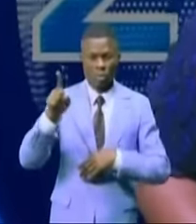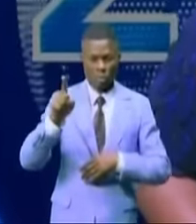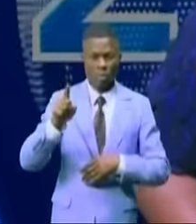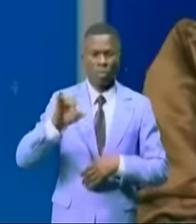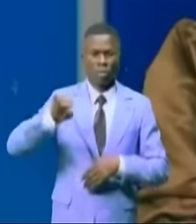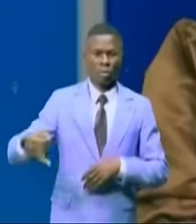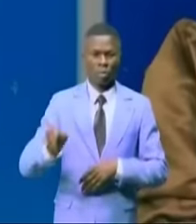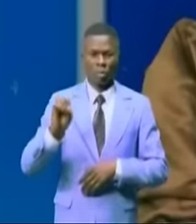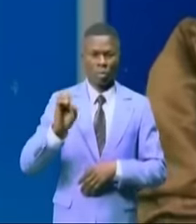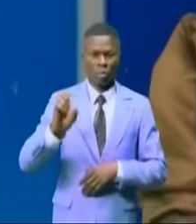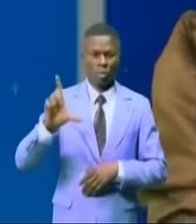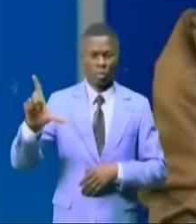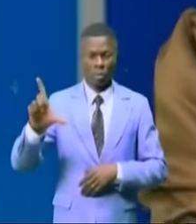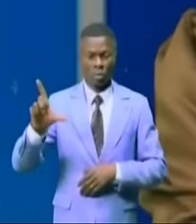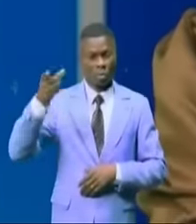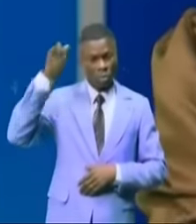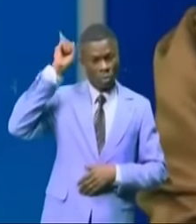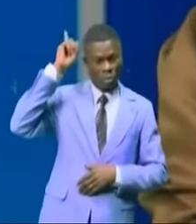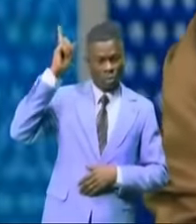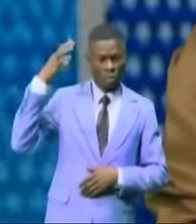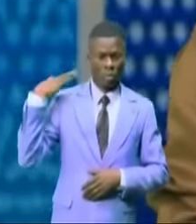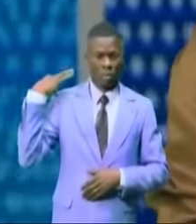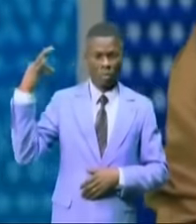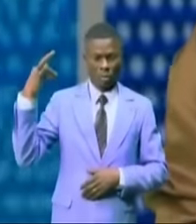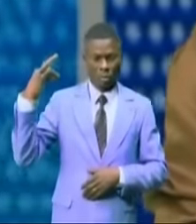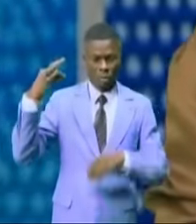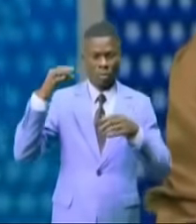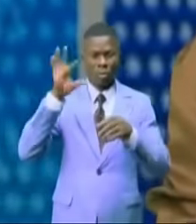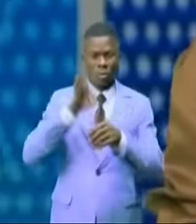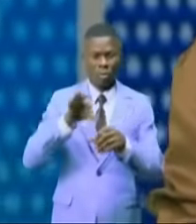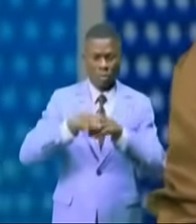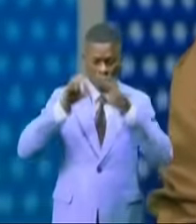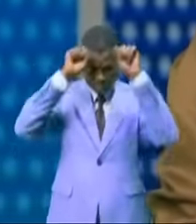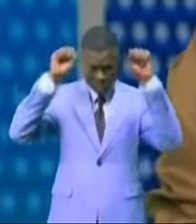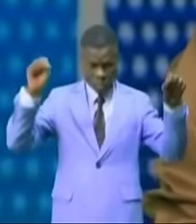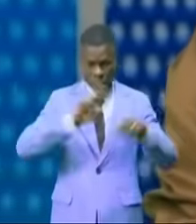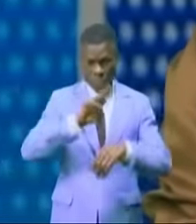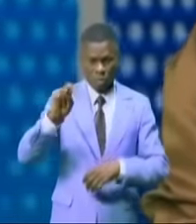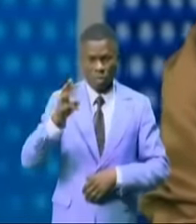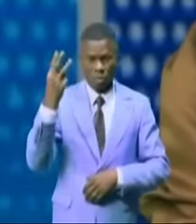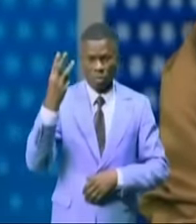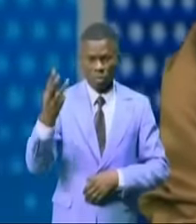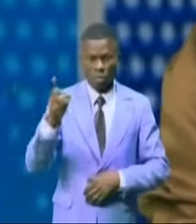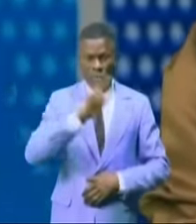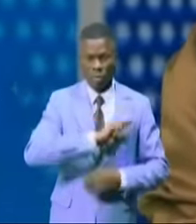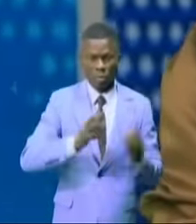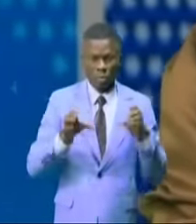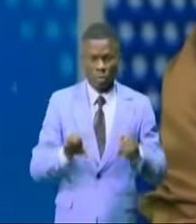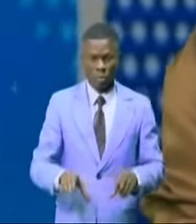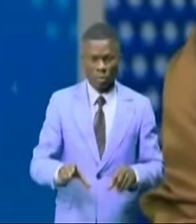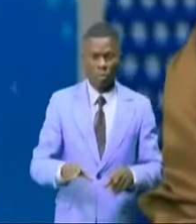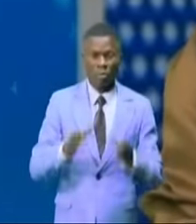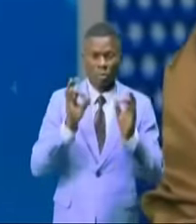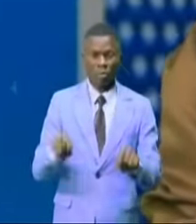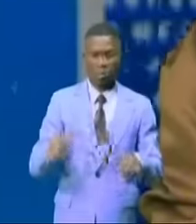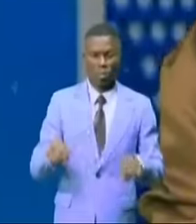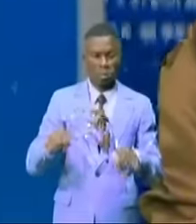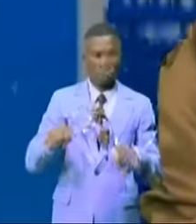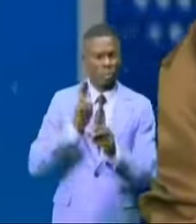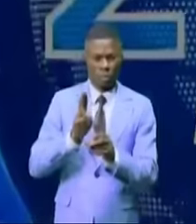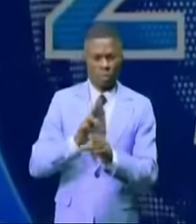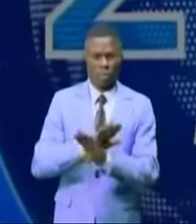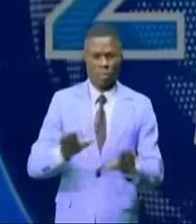Bilé, l'une des candidates femmes à la présidentielle de 2023 en République démocratique du Congo. Merci. Je vous remercie, Madame